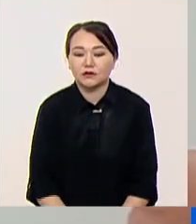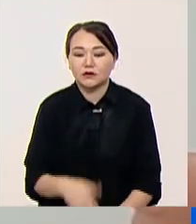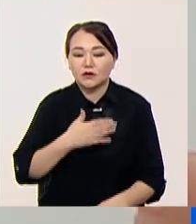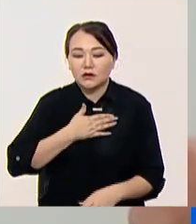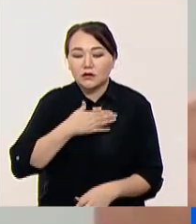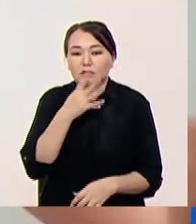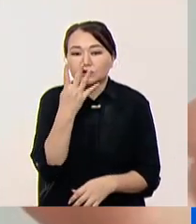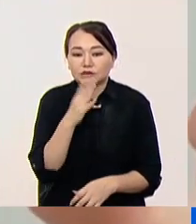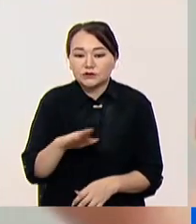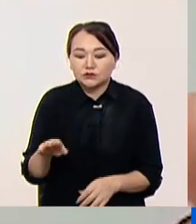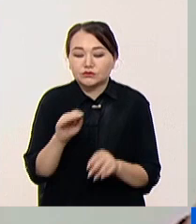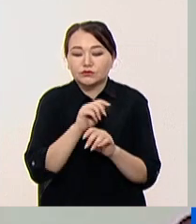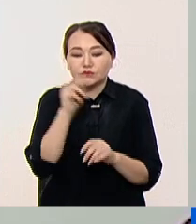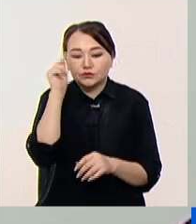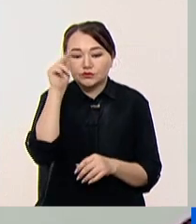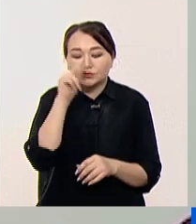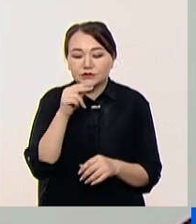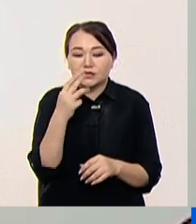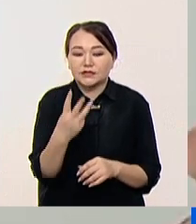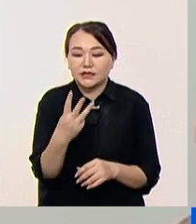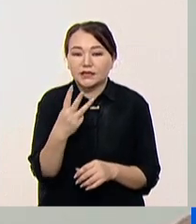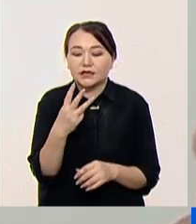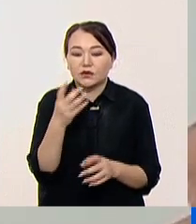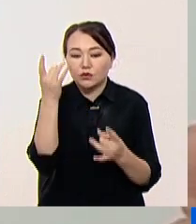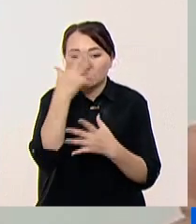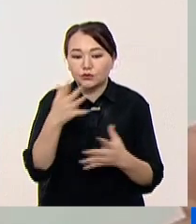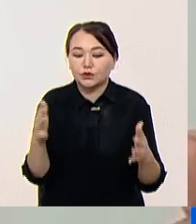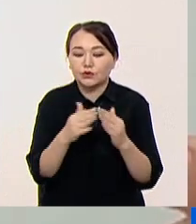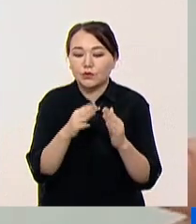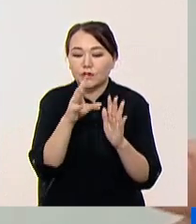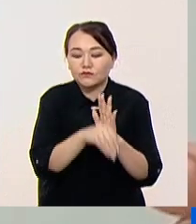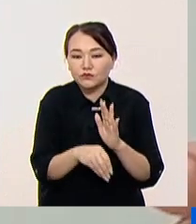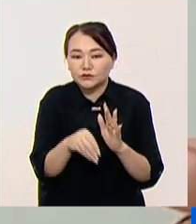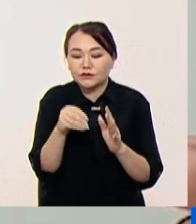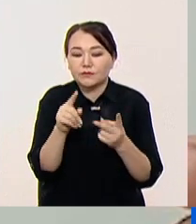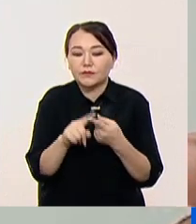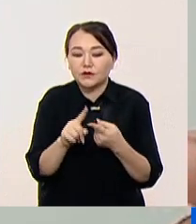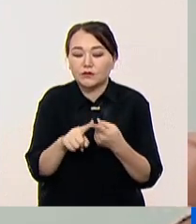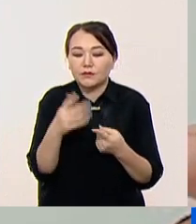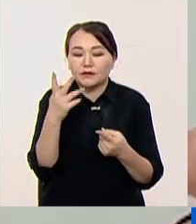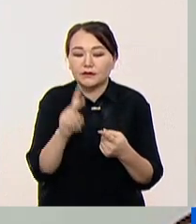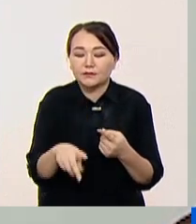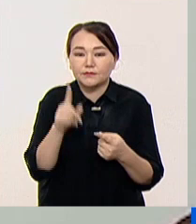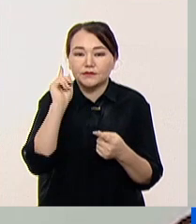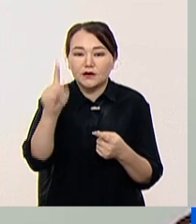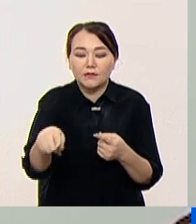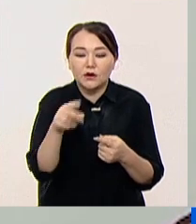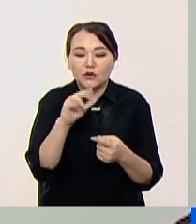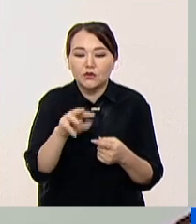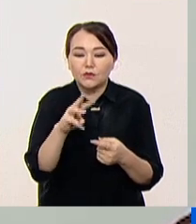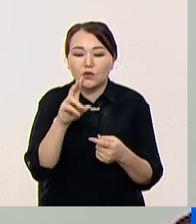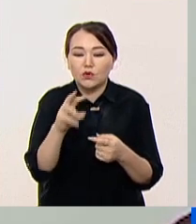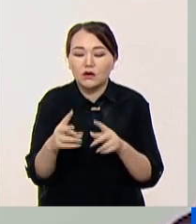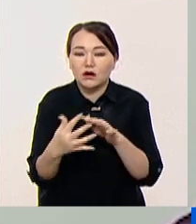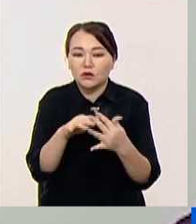Менің 4 балам сабақ оқиды. Оның 3-і мәдениет үйінде, 1-і 5 шақырым жердегі Құмкөл ауылына